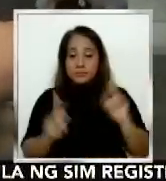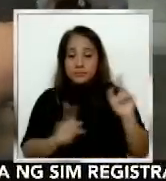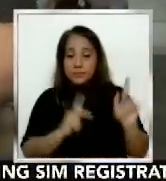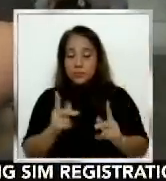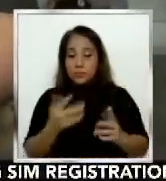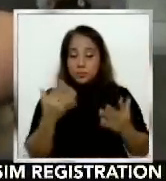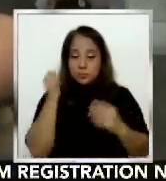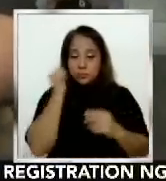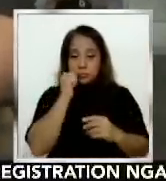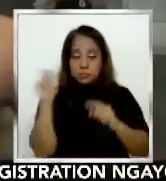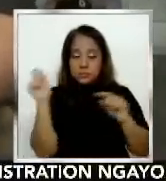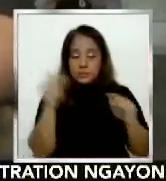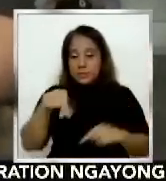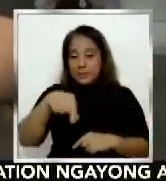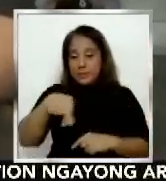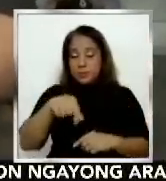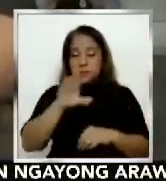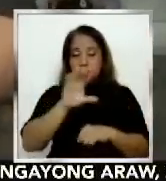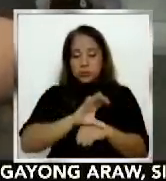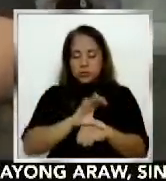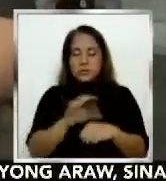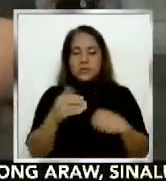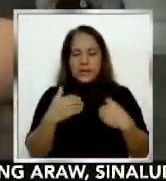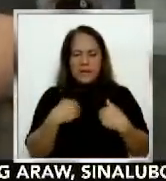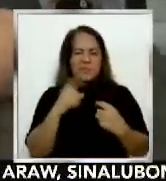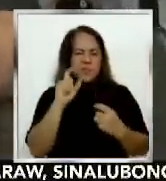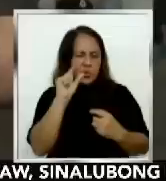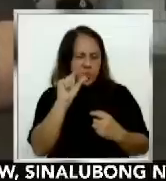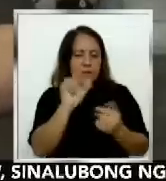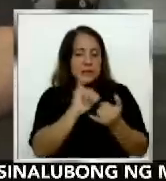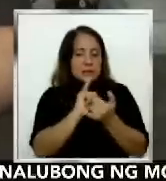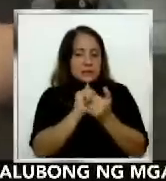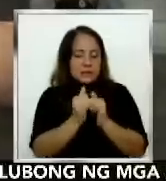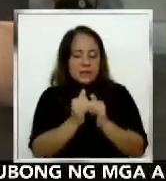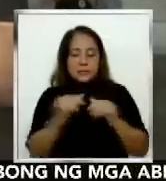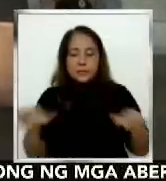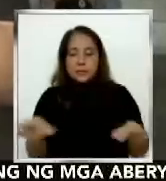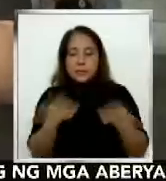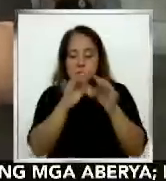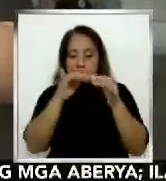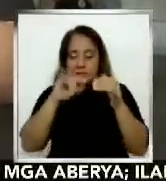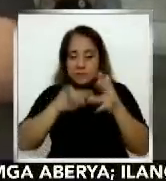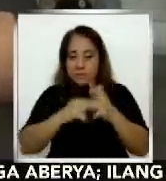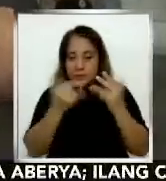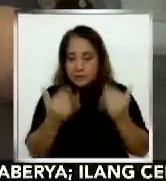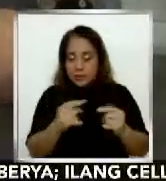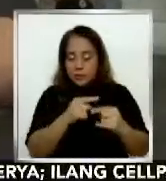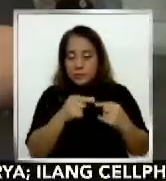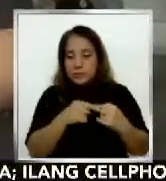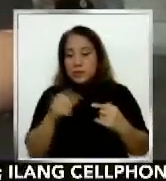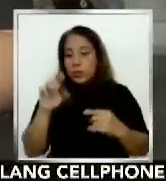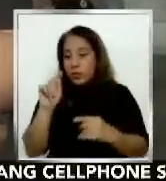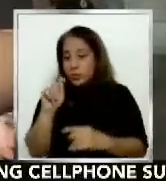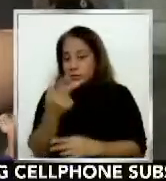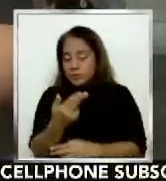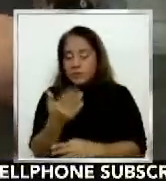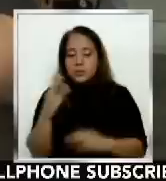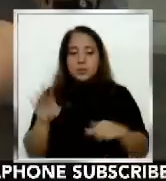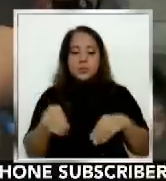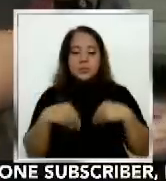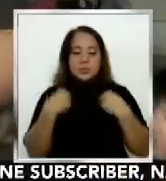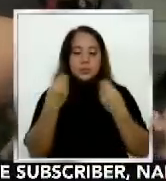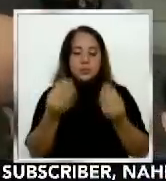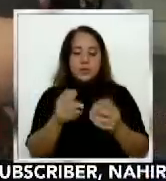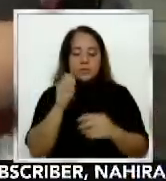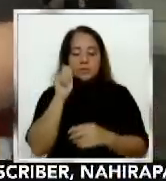sa Quiapo Church, magkakaroon lang po ng konting adjustment sa misa simula ngayong araw hanggang sa Thursday para bigyan daan nga po yung blessing.